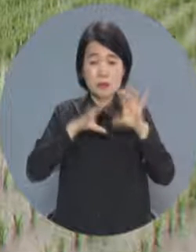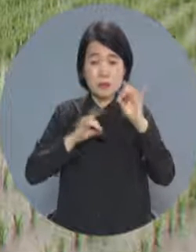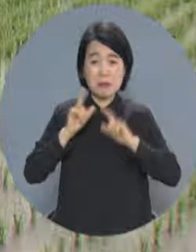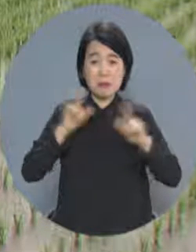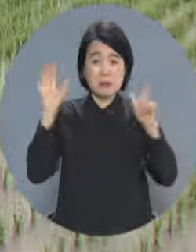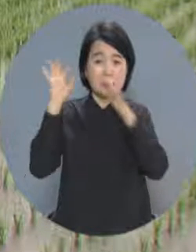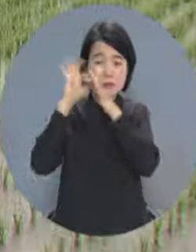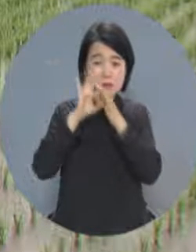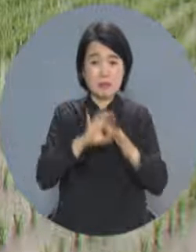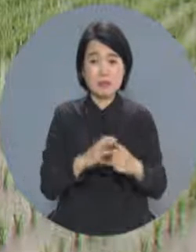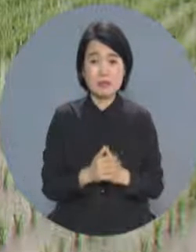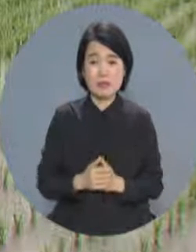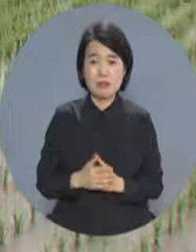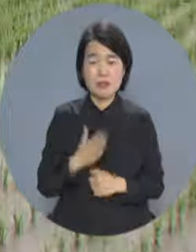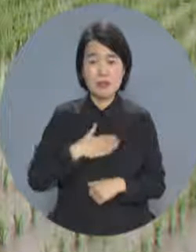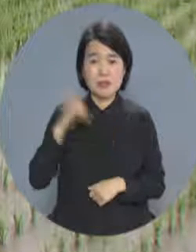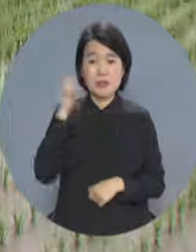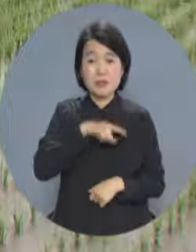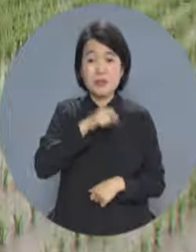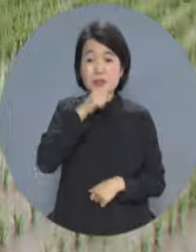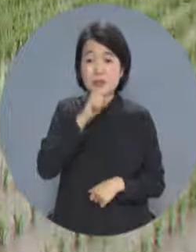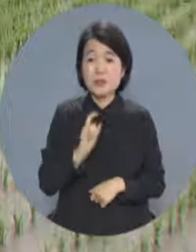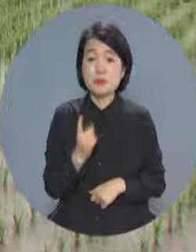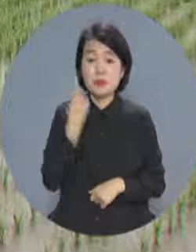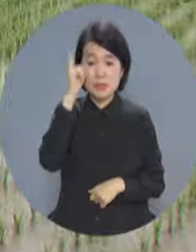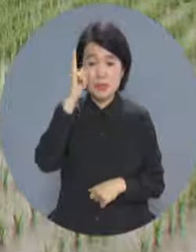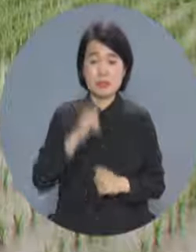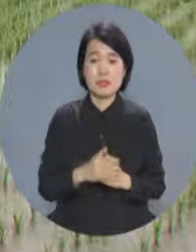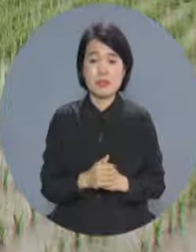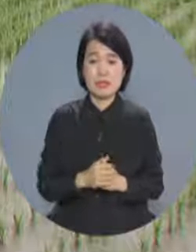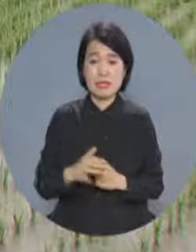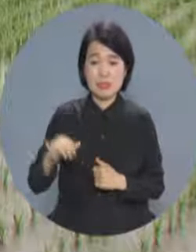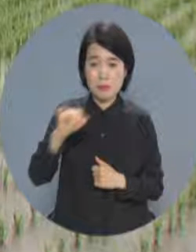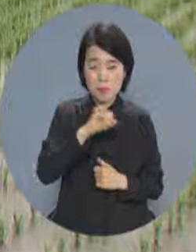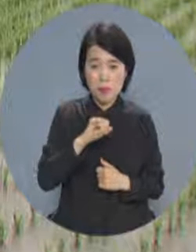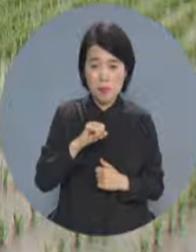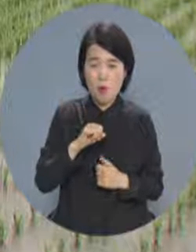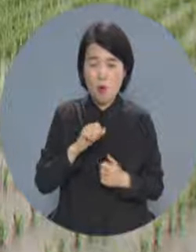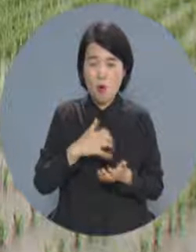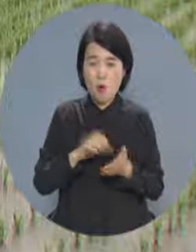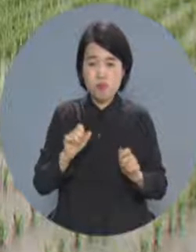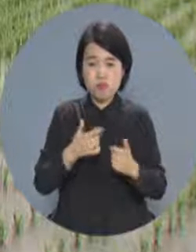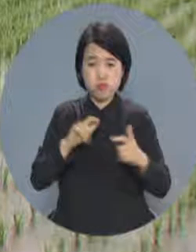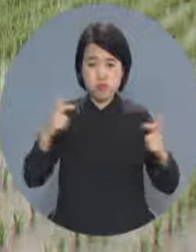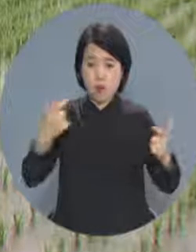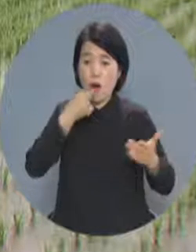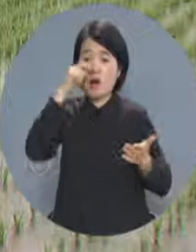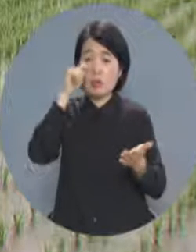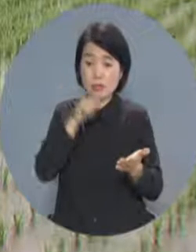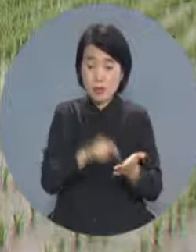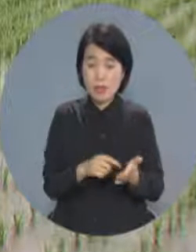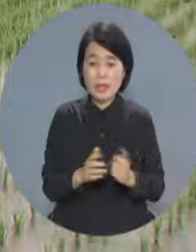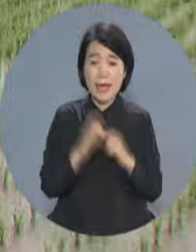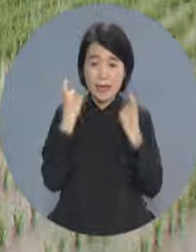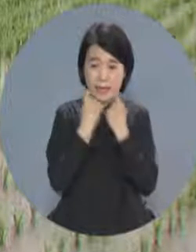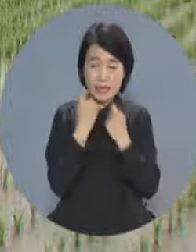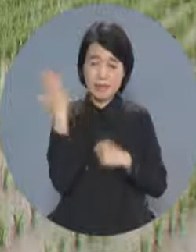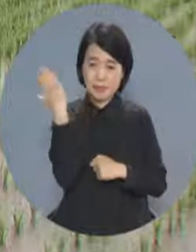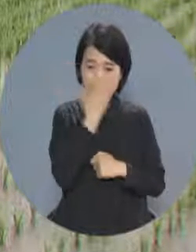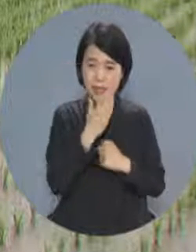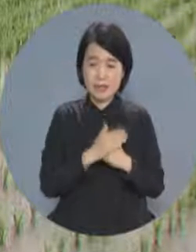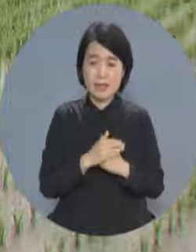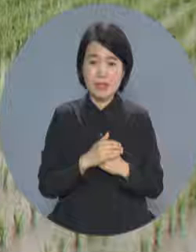계속되면서 불쾌지수가 높아지고 있는데요 세균이나 바이러스가 번식하기 쉽기 때문에 개인 위생과